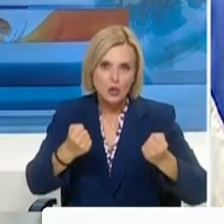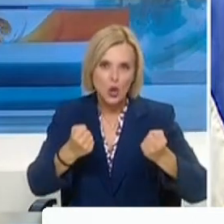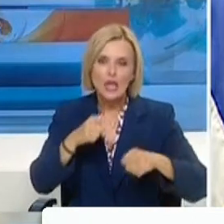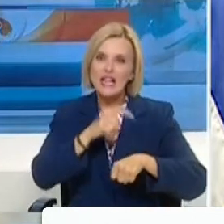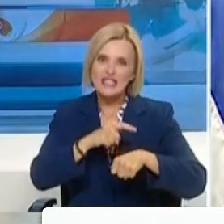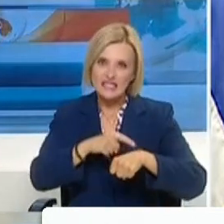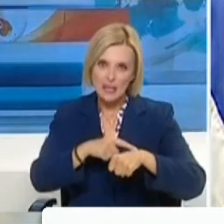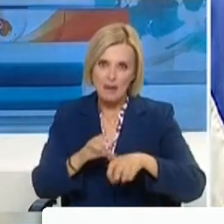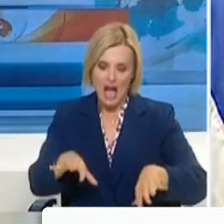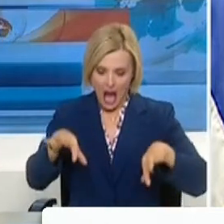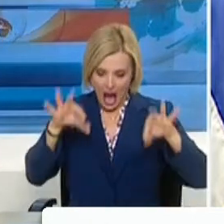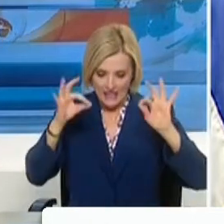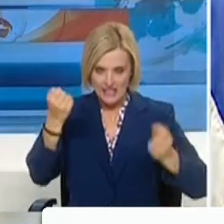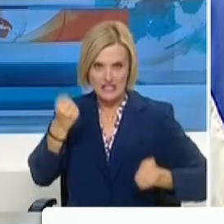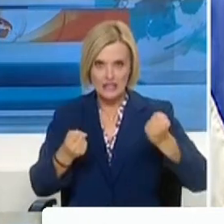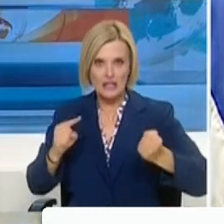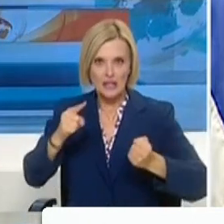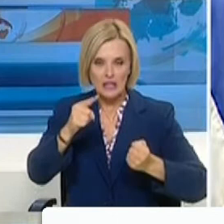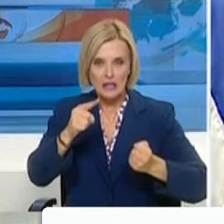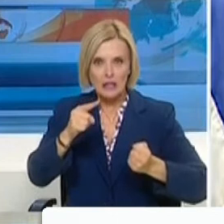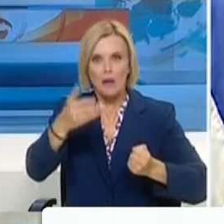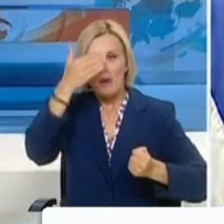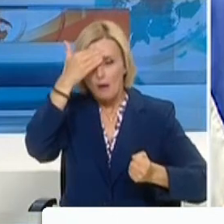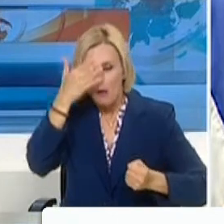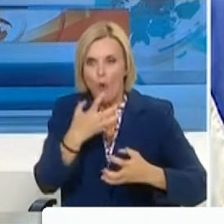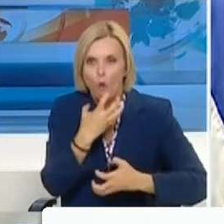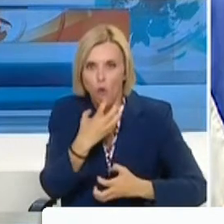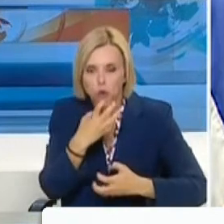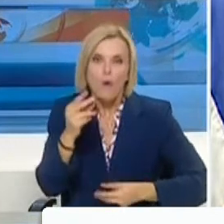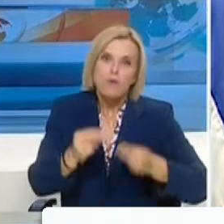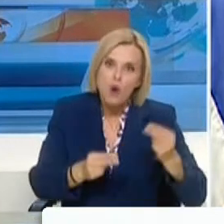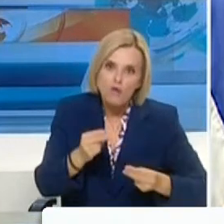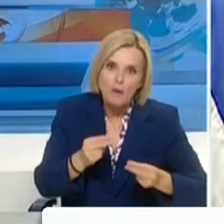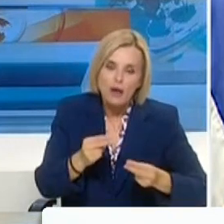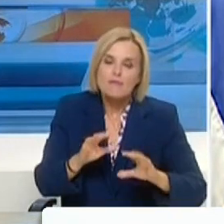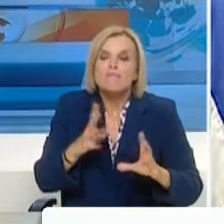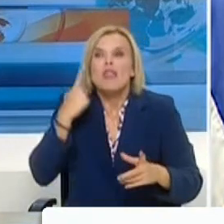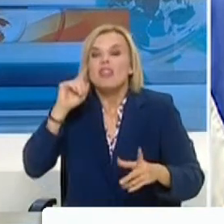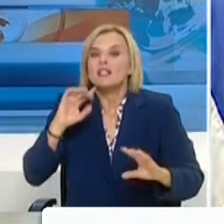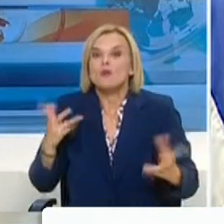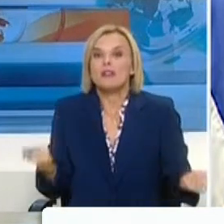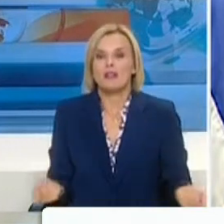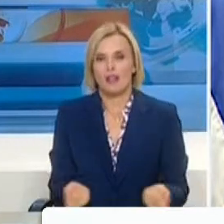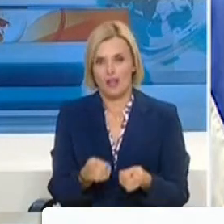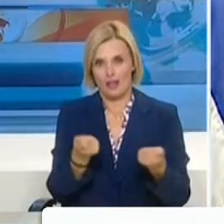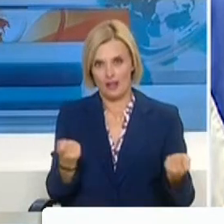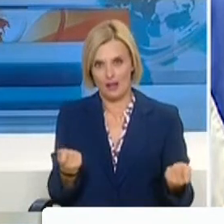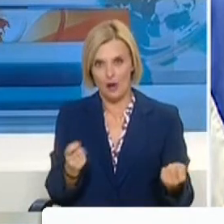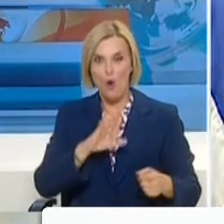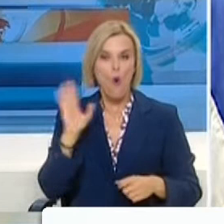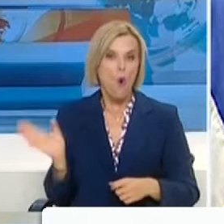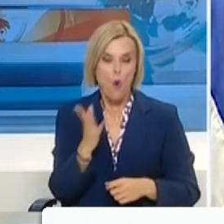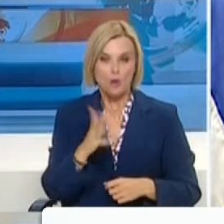δύσκολη και είναι πάρα πολύ δύσκολο να μπουν και σαφή κριτήρια. Αυτό που με σιγουριά ξέρουμε είναι ότι όταν έχει